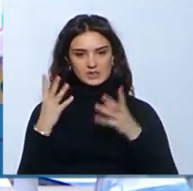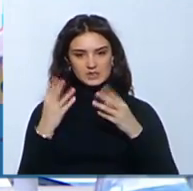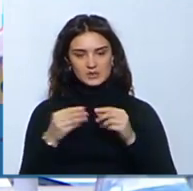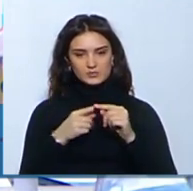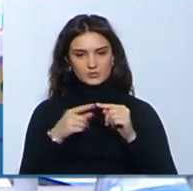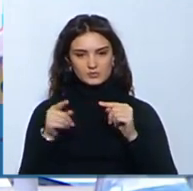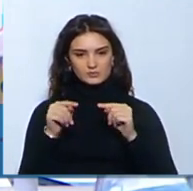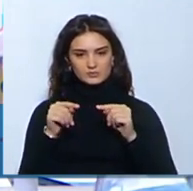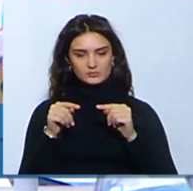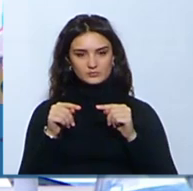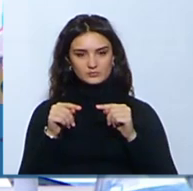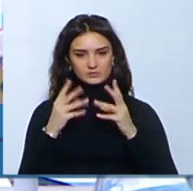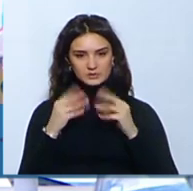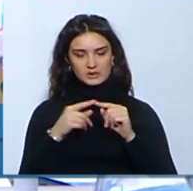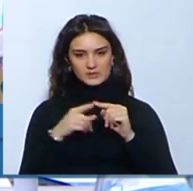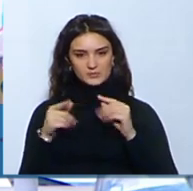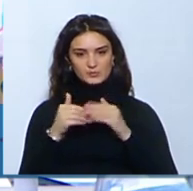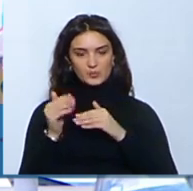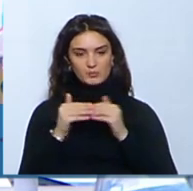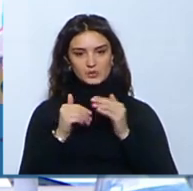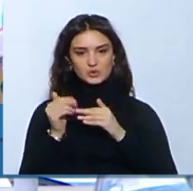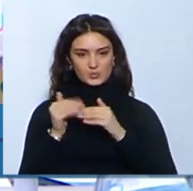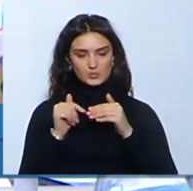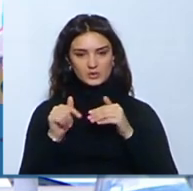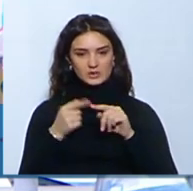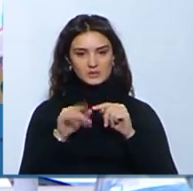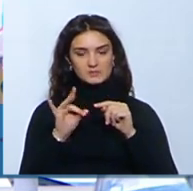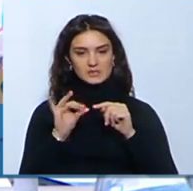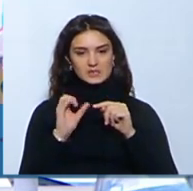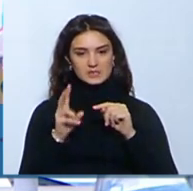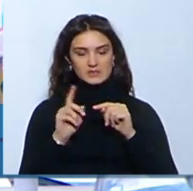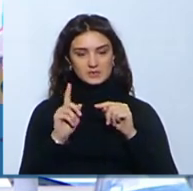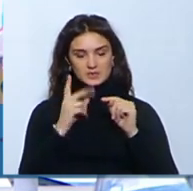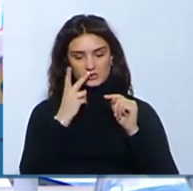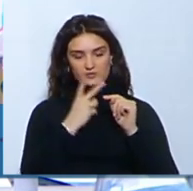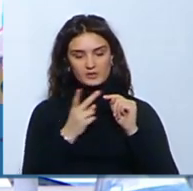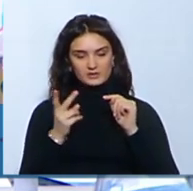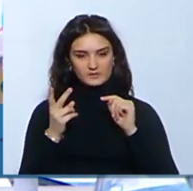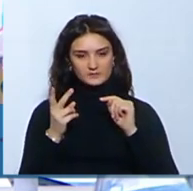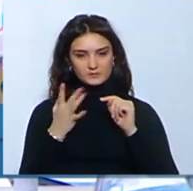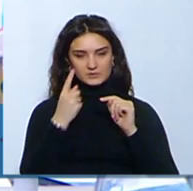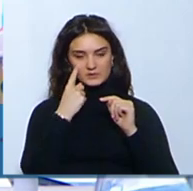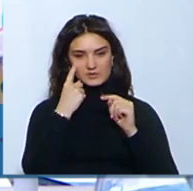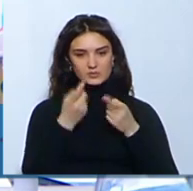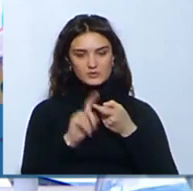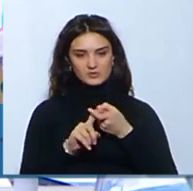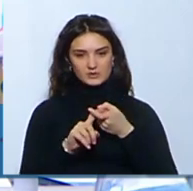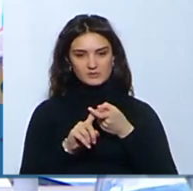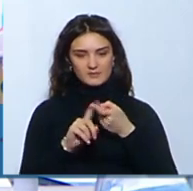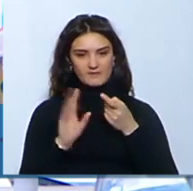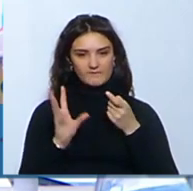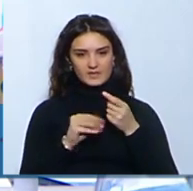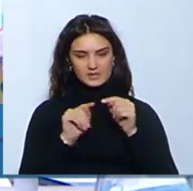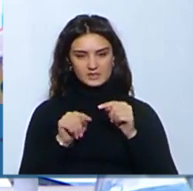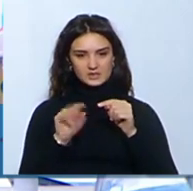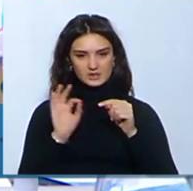სადღესასწაულო დატვირთვებს პროფესიული თვალსაზრისით, იმ რისკებსაც თუ შევავლებ თვალს, რომელიც თვალს უკავშირდება.